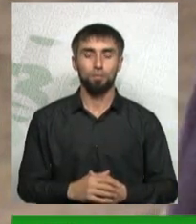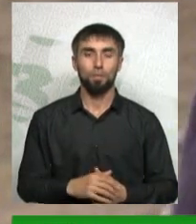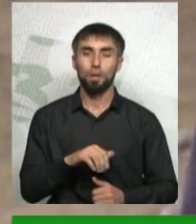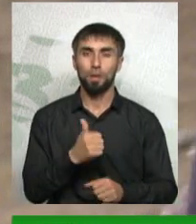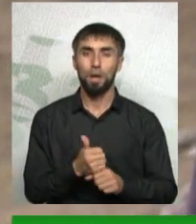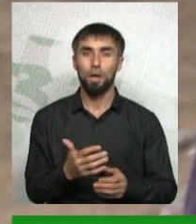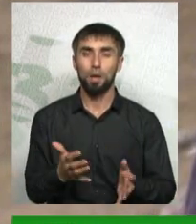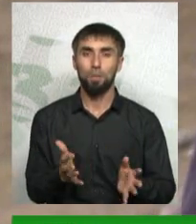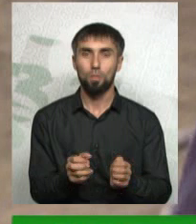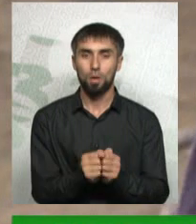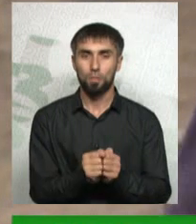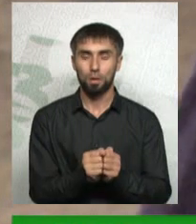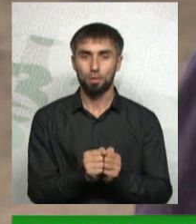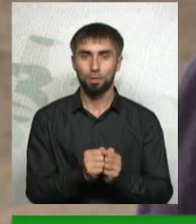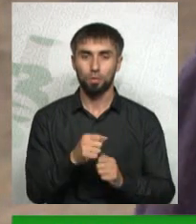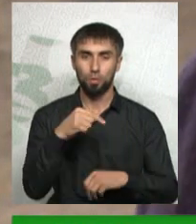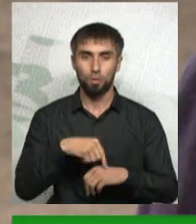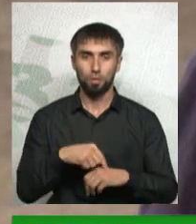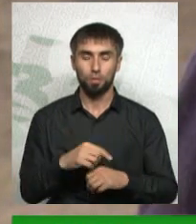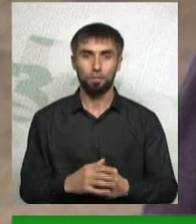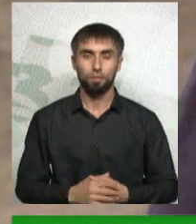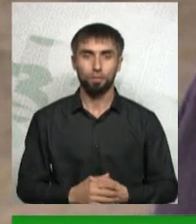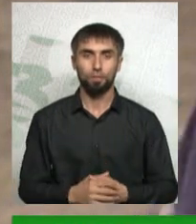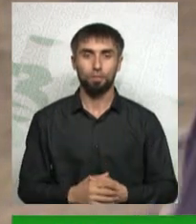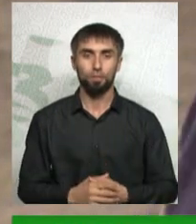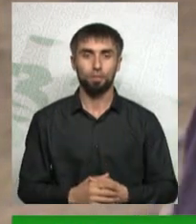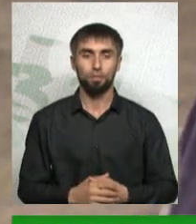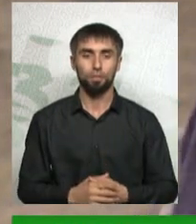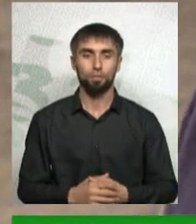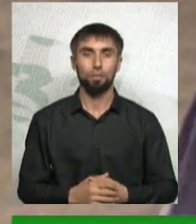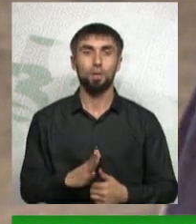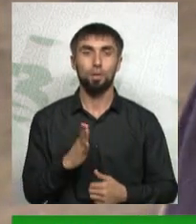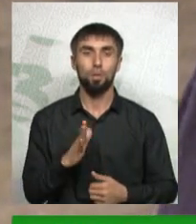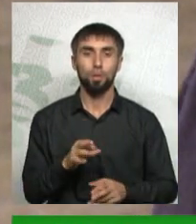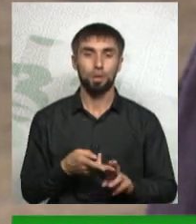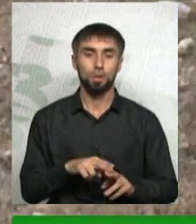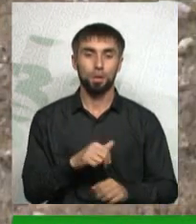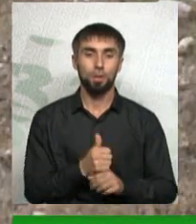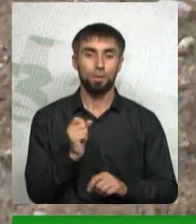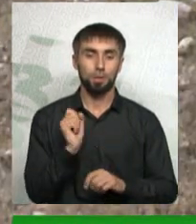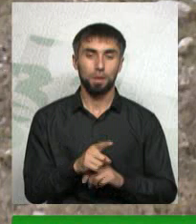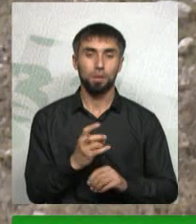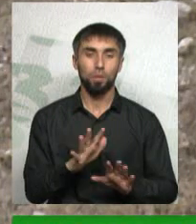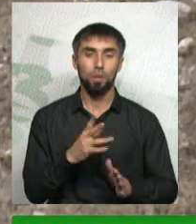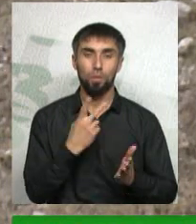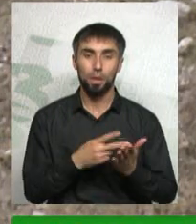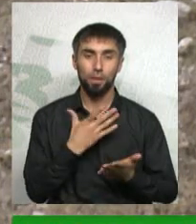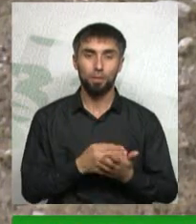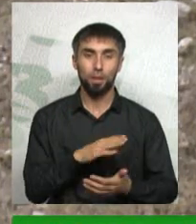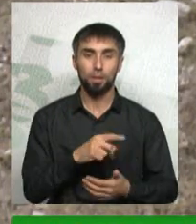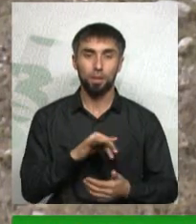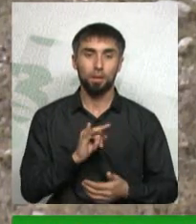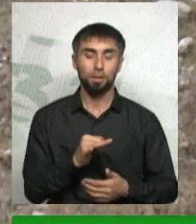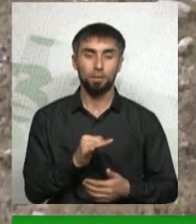Главное поймать состояние природы. Вот это главная задача. Не только показать свой талант,